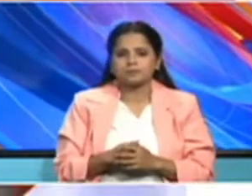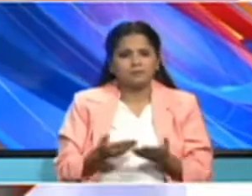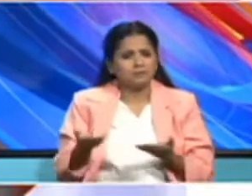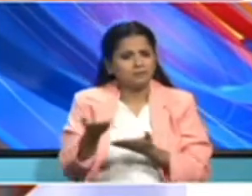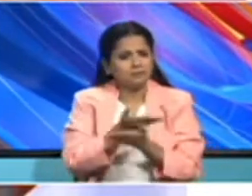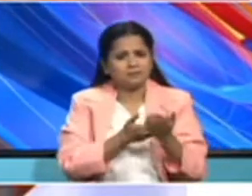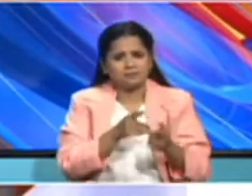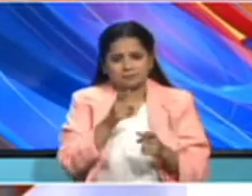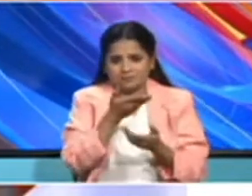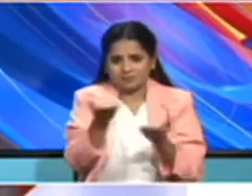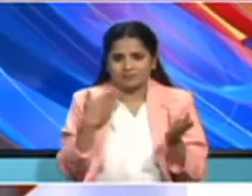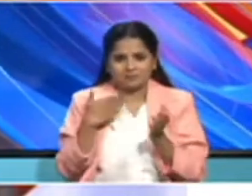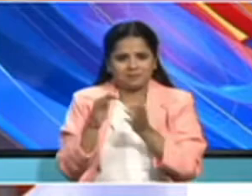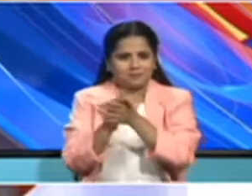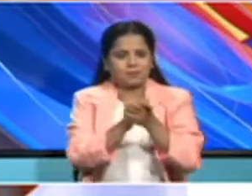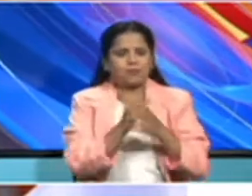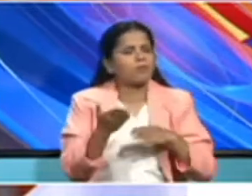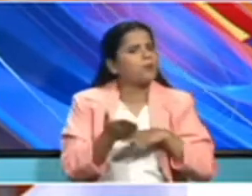यहां जो पहले